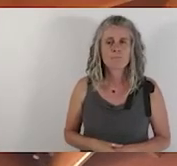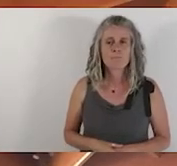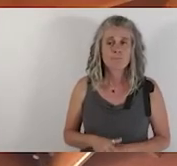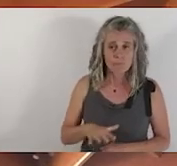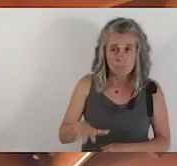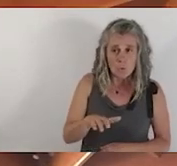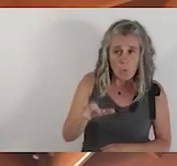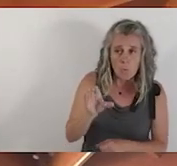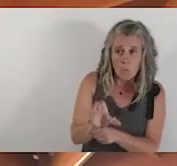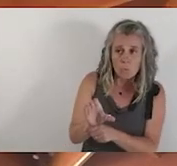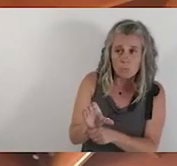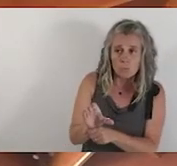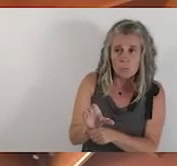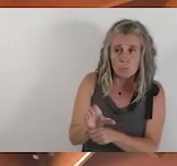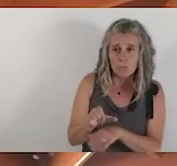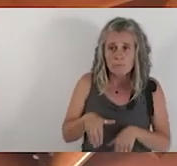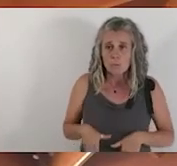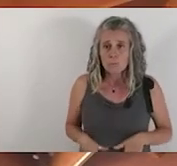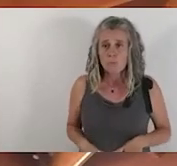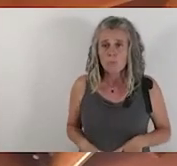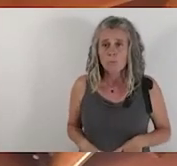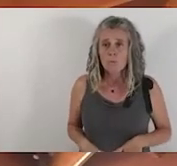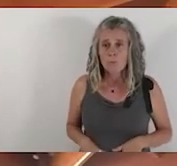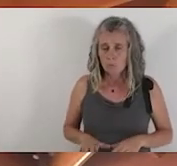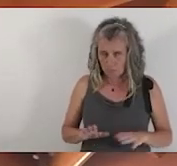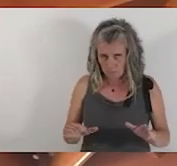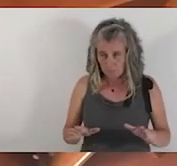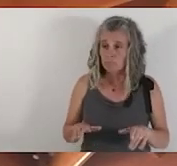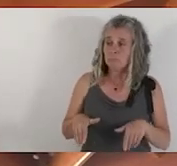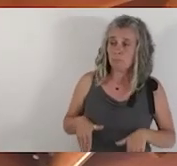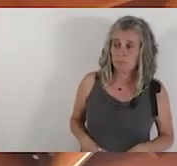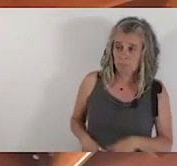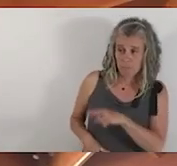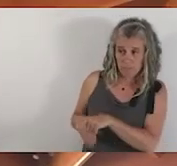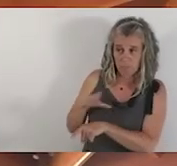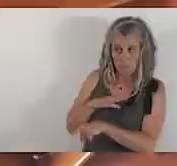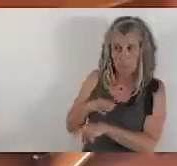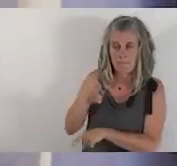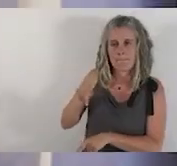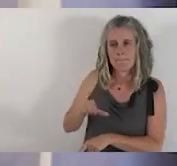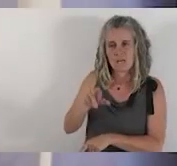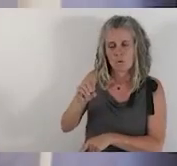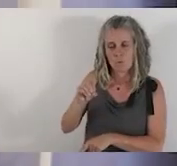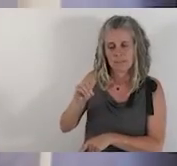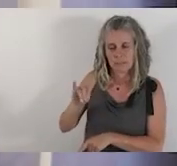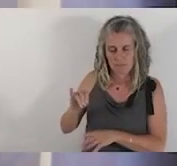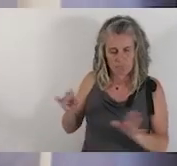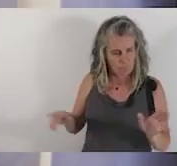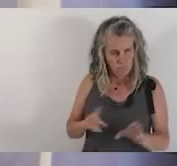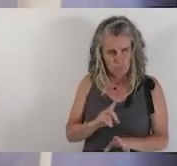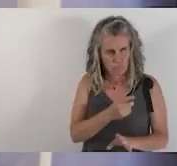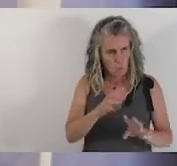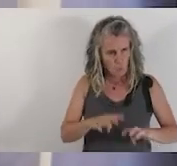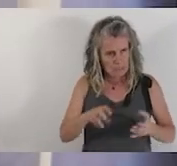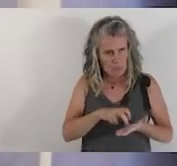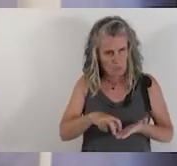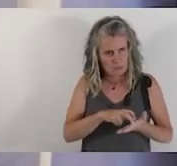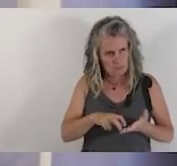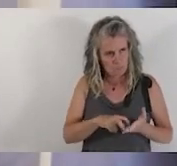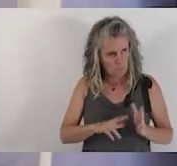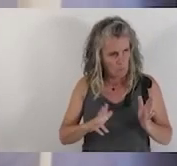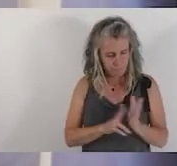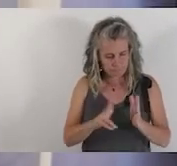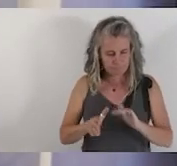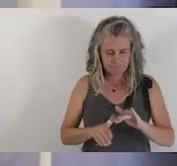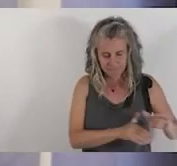des contre, des abstentions? Abstention de Madame Parodi. Avis favorable du Conseil d'arrondissement. Sur le